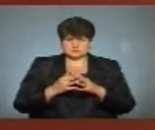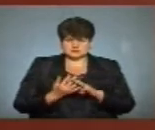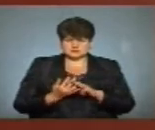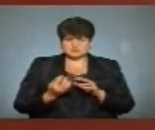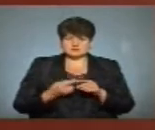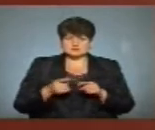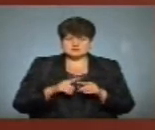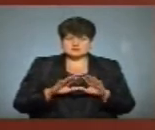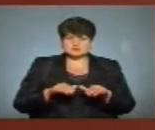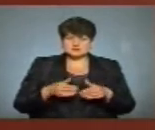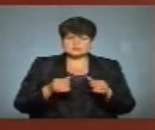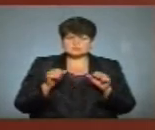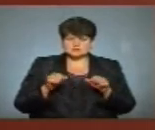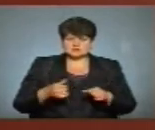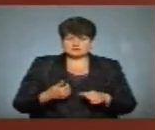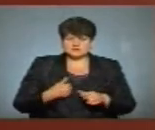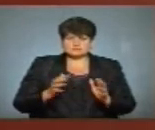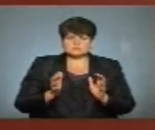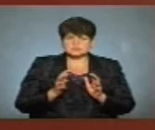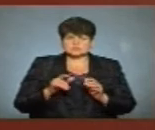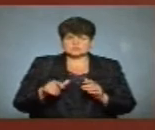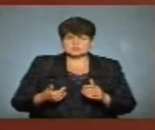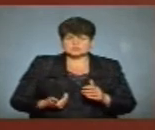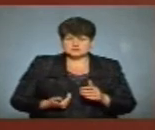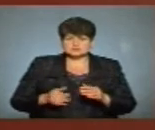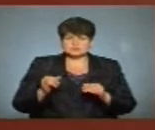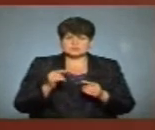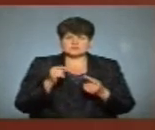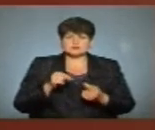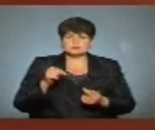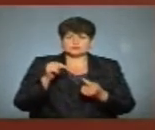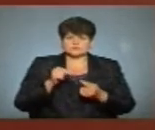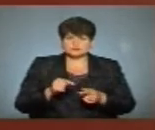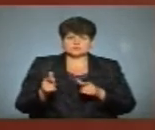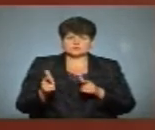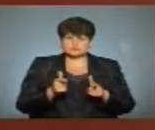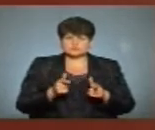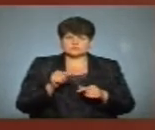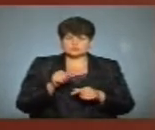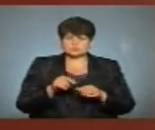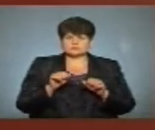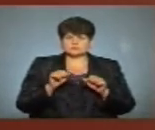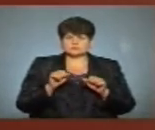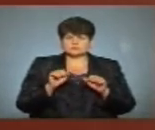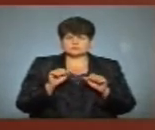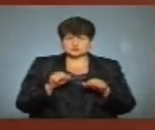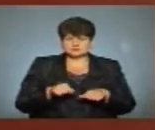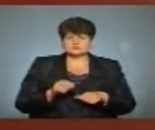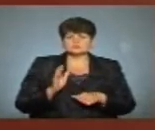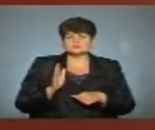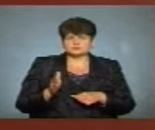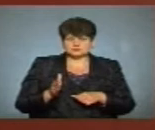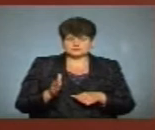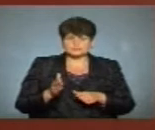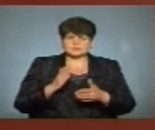Це дасть можливість нам вберегти людське життя, а також, відповідно, підготуватися до тої нагоди, яка, можливо, буде.